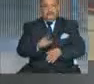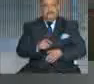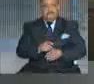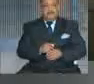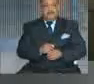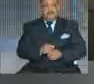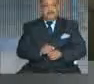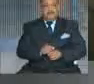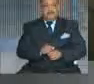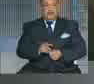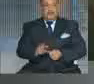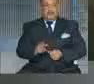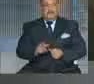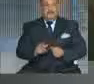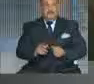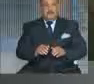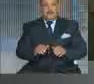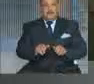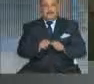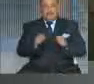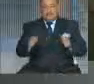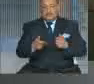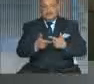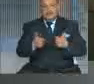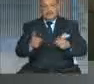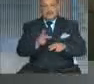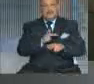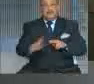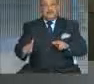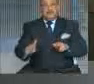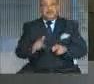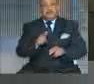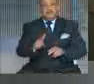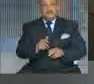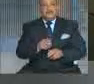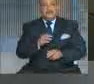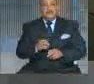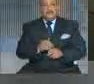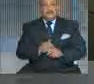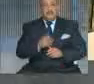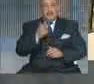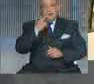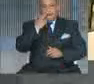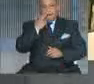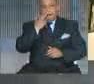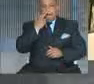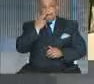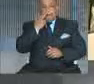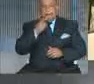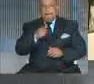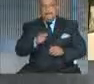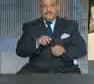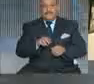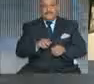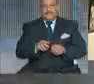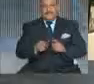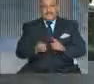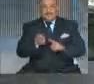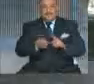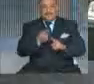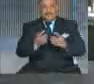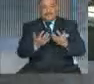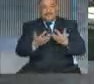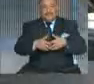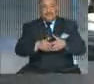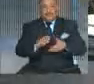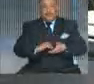والواحد يجيب الولي نتاعو يقعد بثلاثة أربع ساعات خمس ساعات وهو يستنى، فما نقص كبير. القسم الاستعجالي الذي من